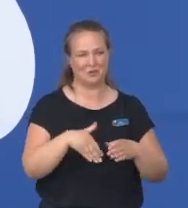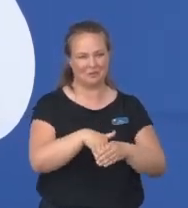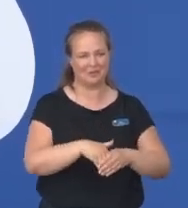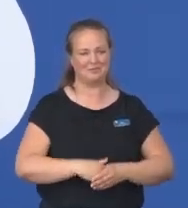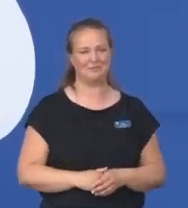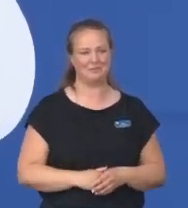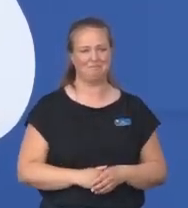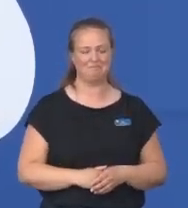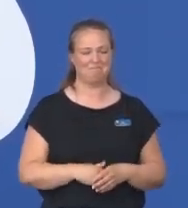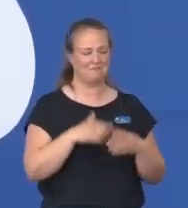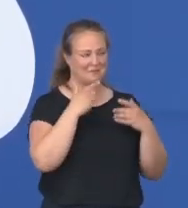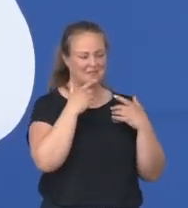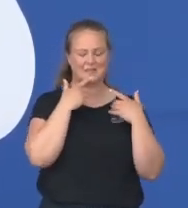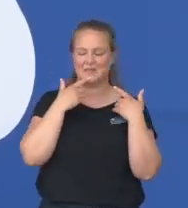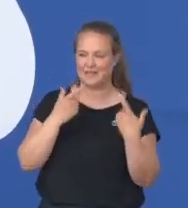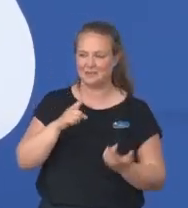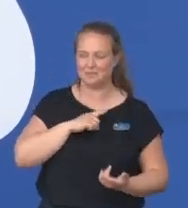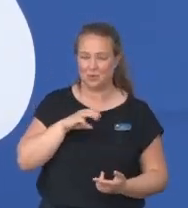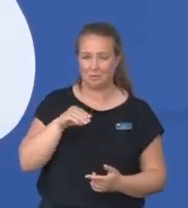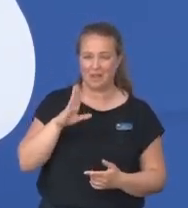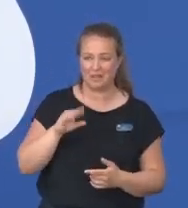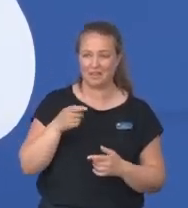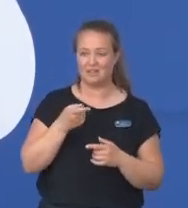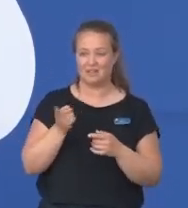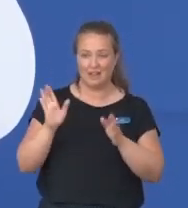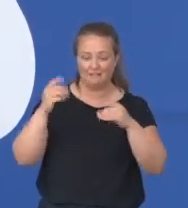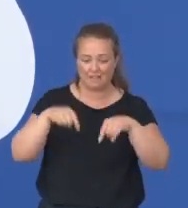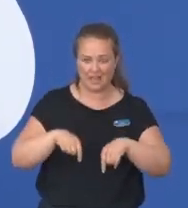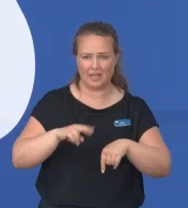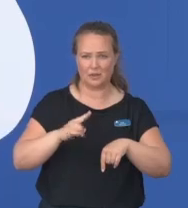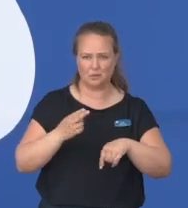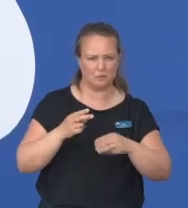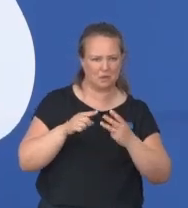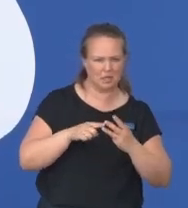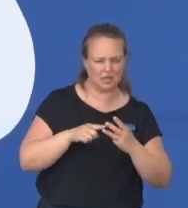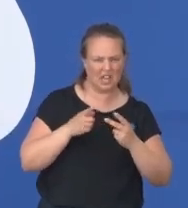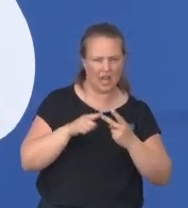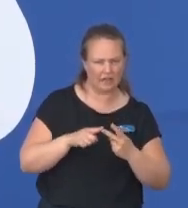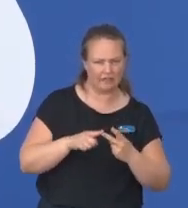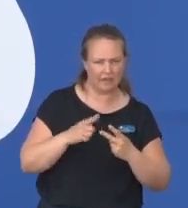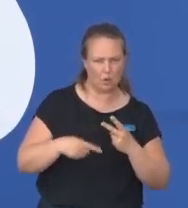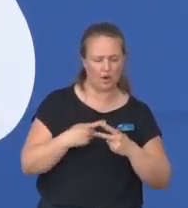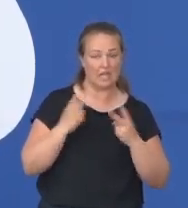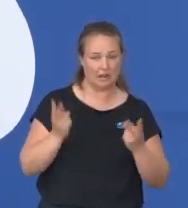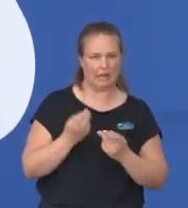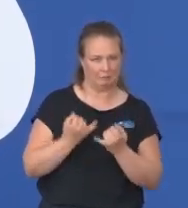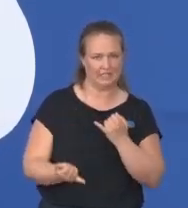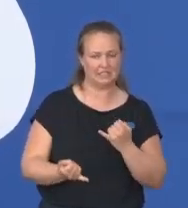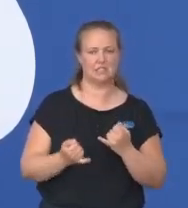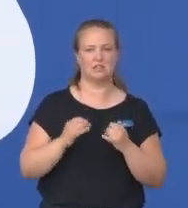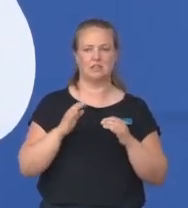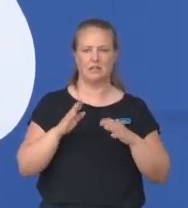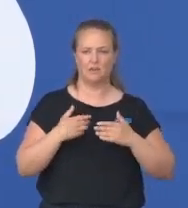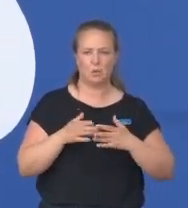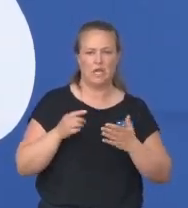mycket, verkligen. Och Maja, ni har varit här nu. Det här är om inte 3:e året, 2:a året minst. Och vi har också gjort rapport